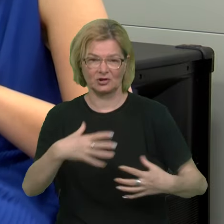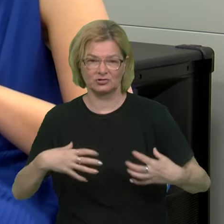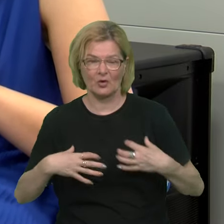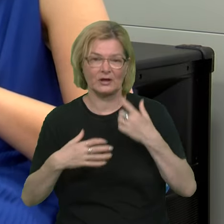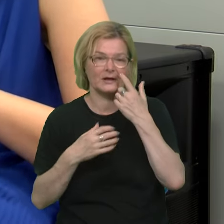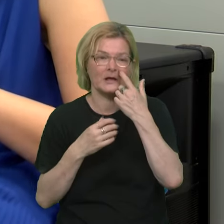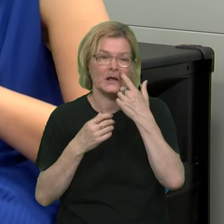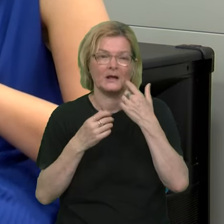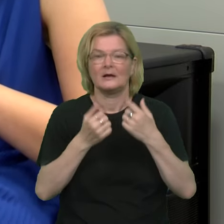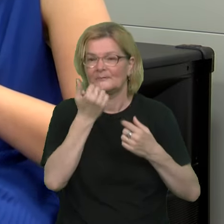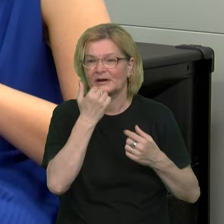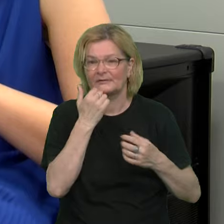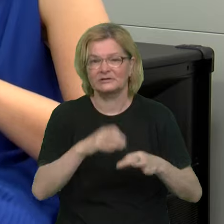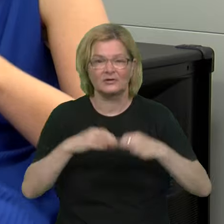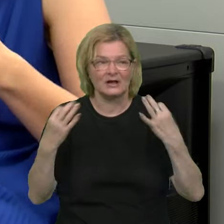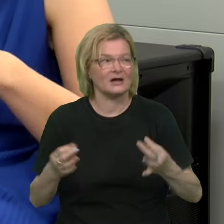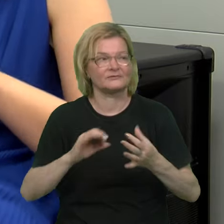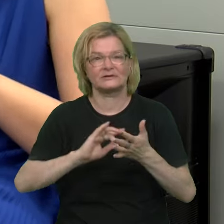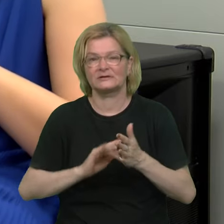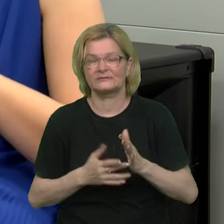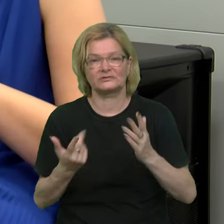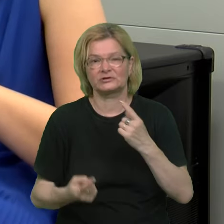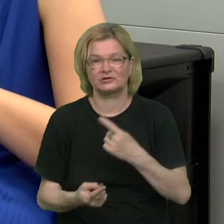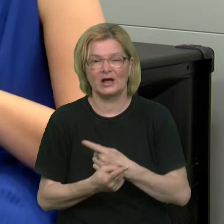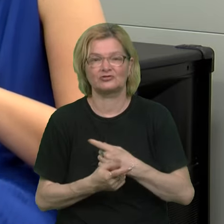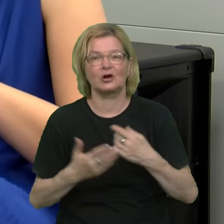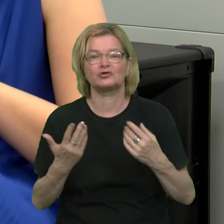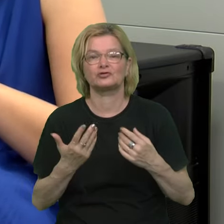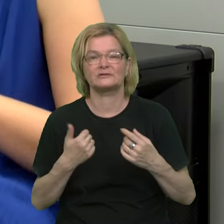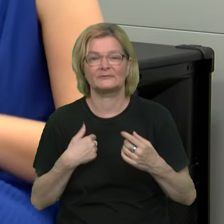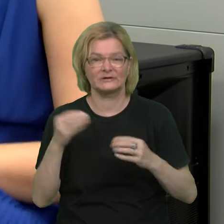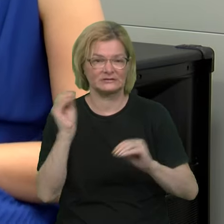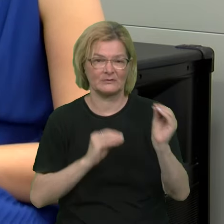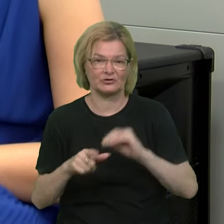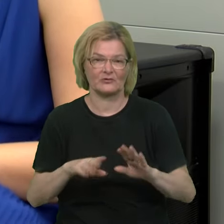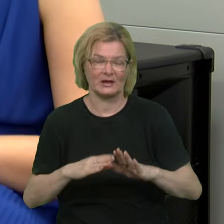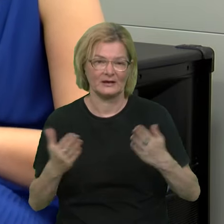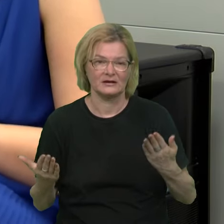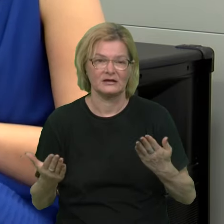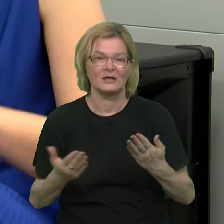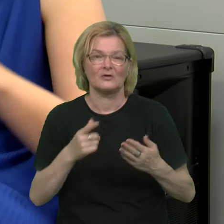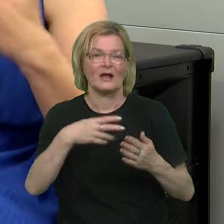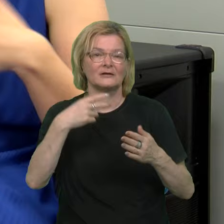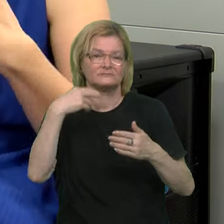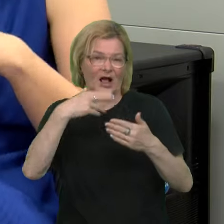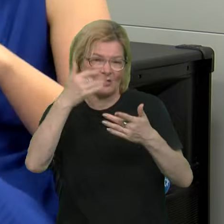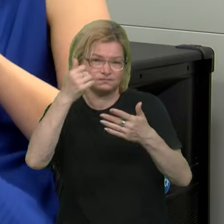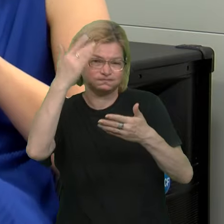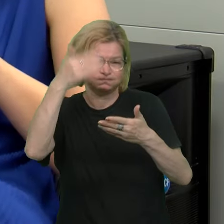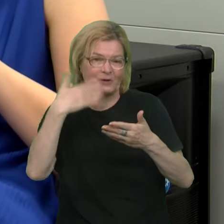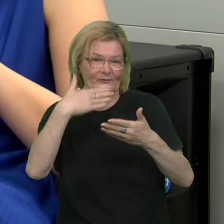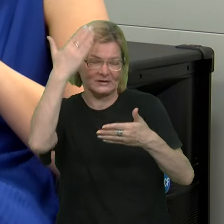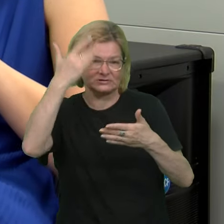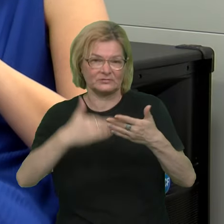sam taj karcinom dojke i privatno, javno i svašta nešto se izdešavalo što sam zabilježila u toj knjizi nekako onako